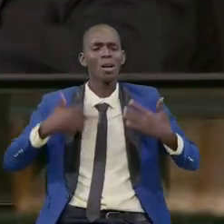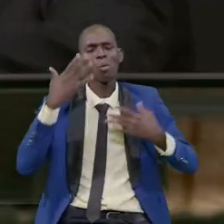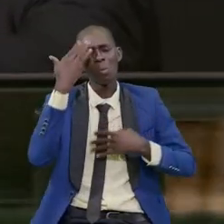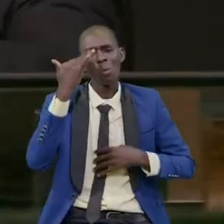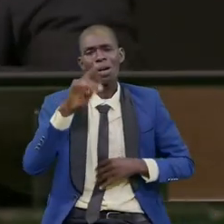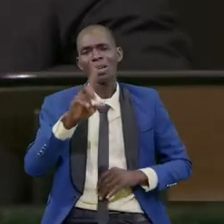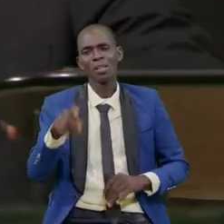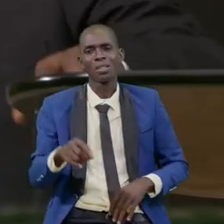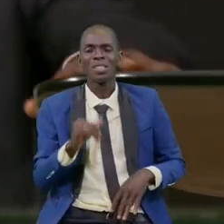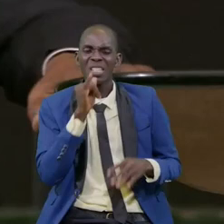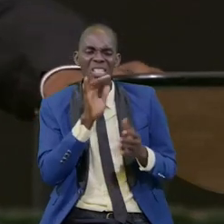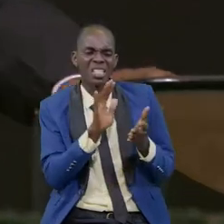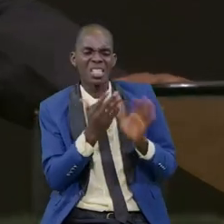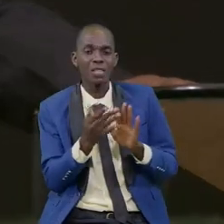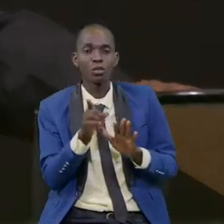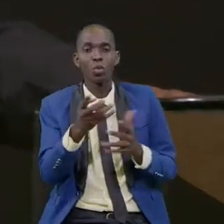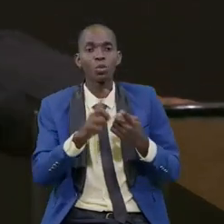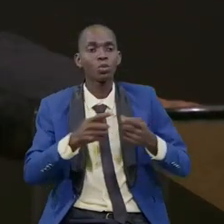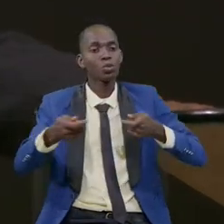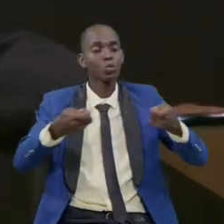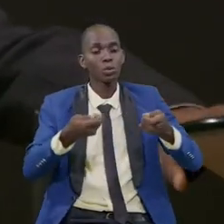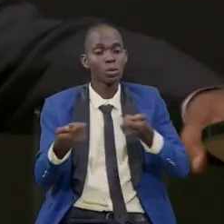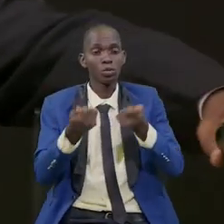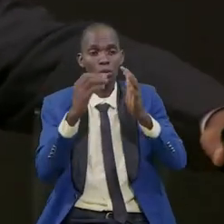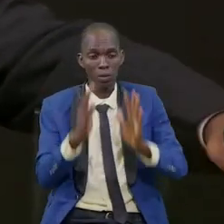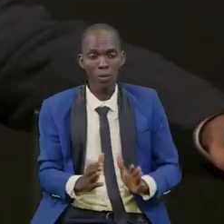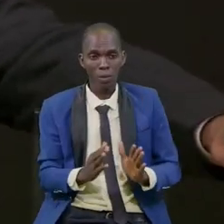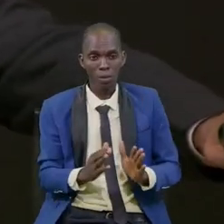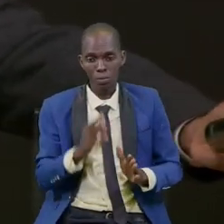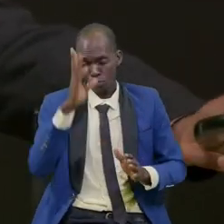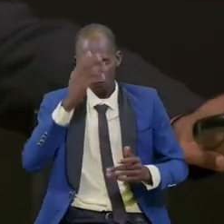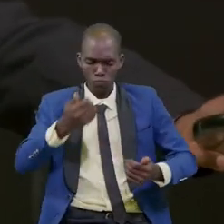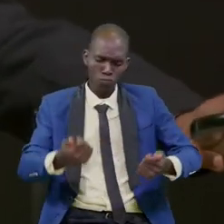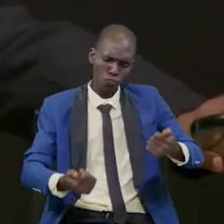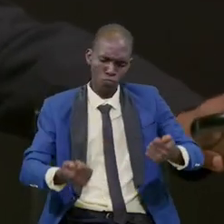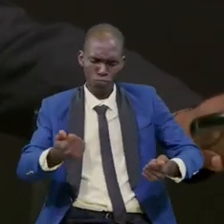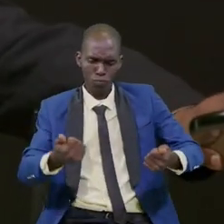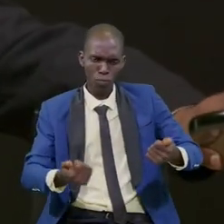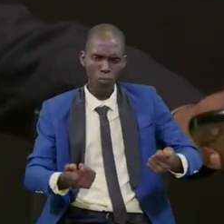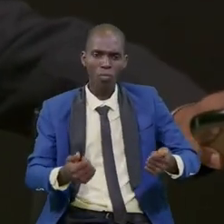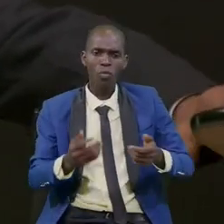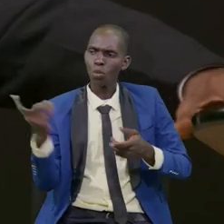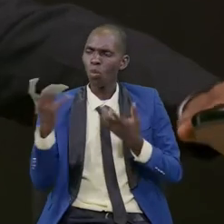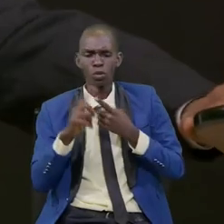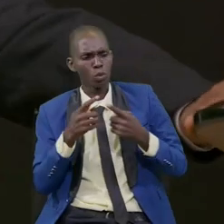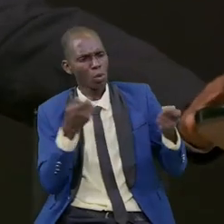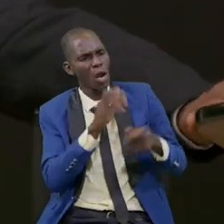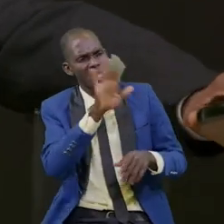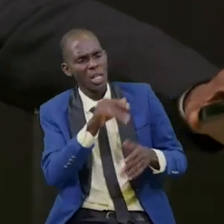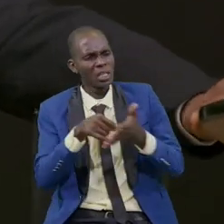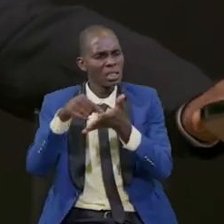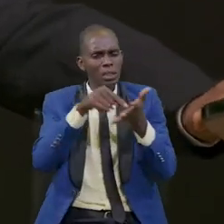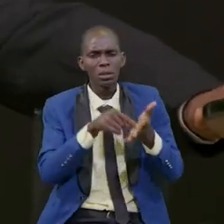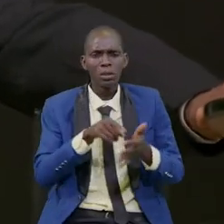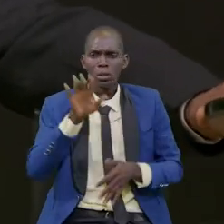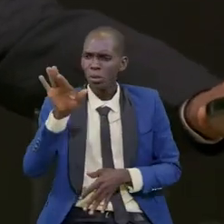comme vous voulez contrôler un chauffeur. Est-ce que vous savez là où il va? Vous voulez contrôler un chauffeur.